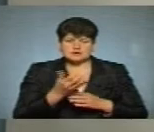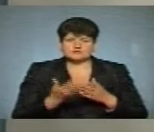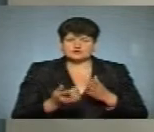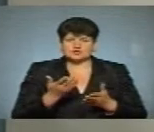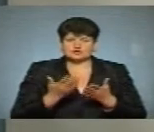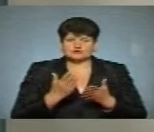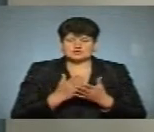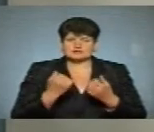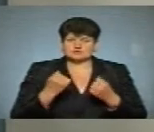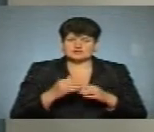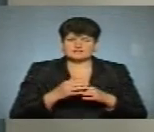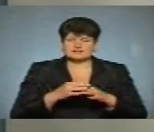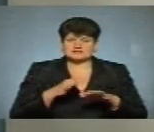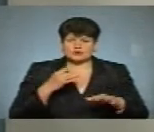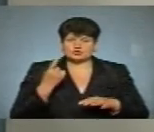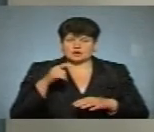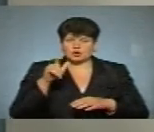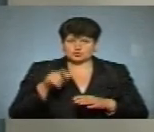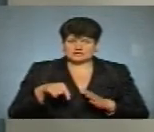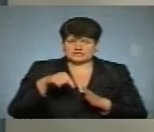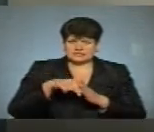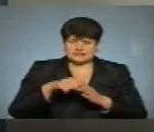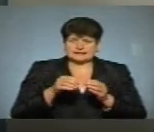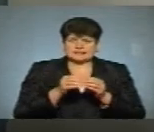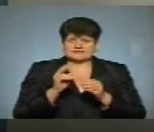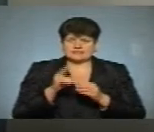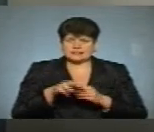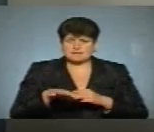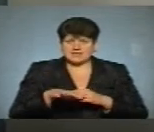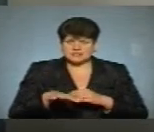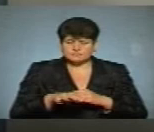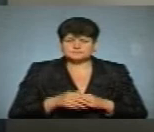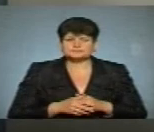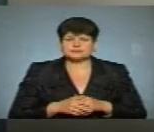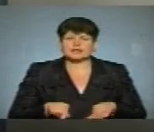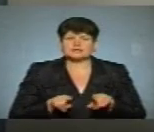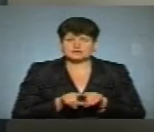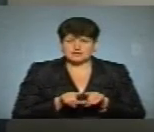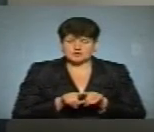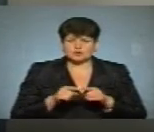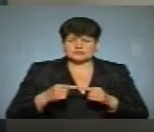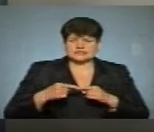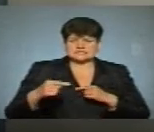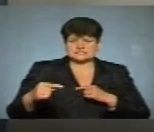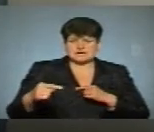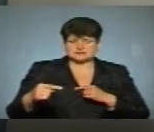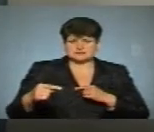є спортивний зал, одна людина в середньому на 10 метрів квадратних, так? Також